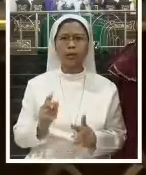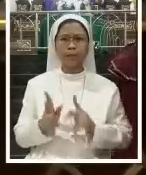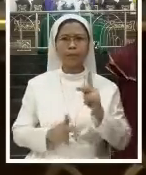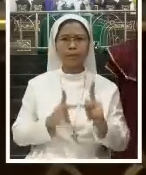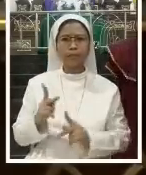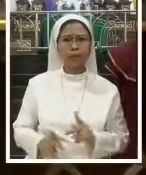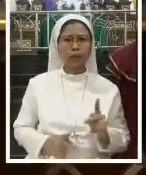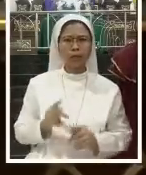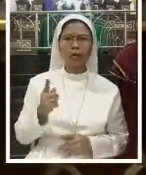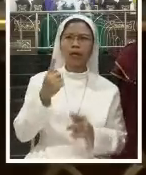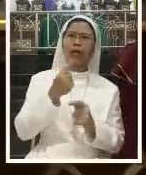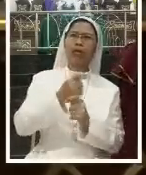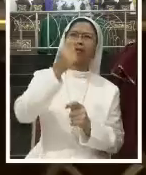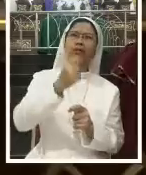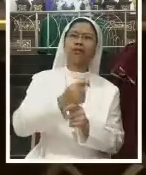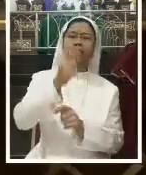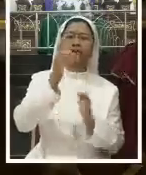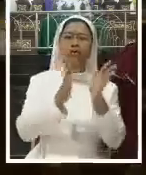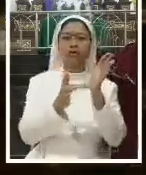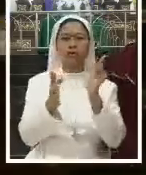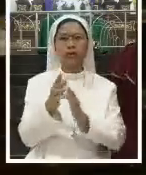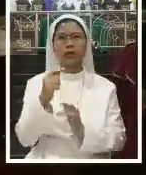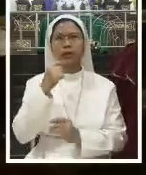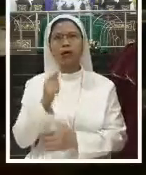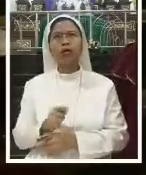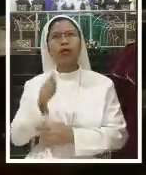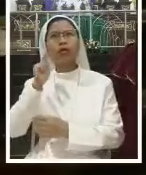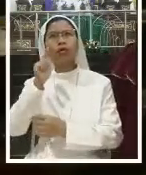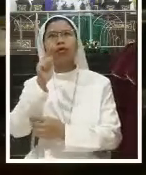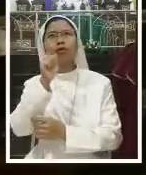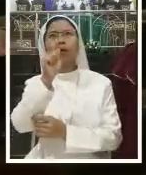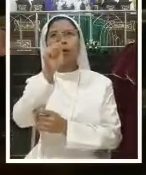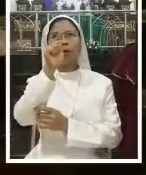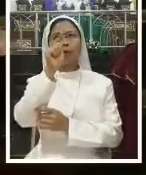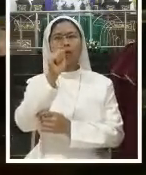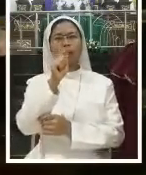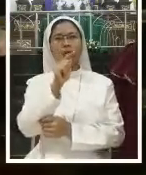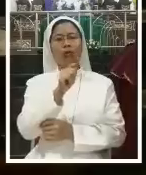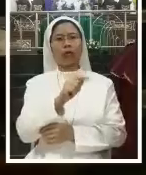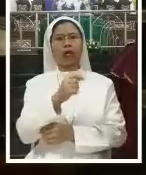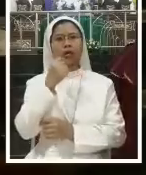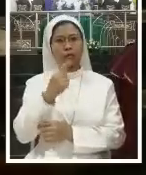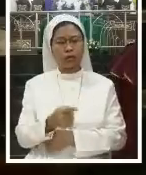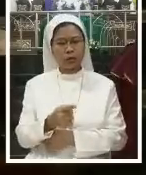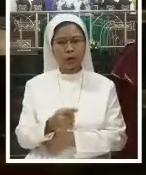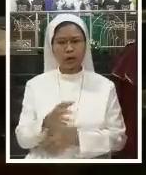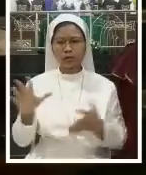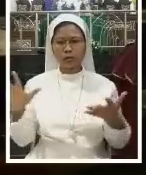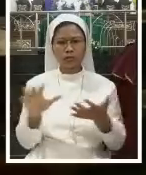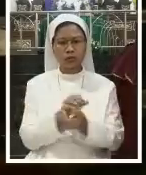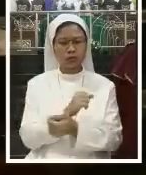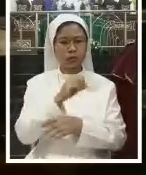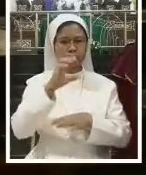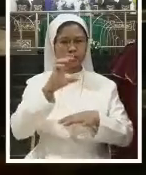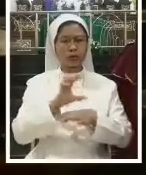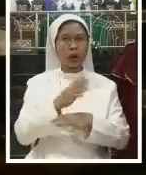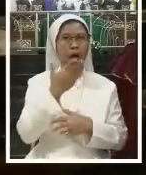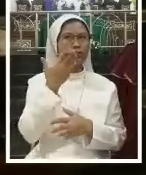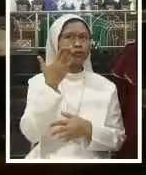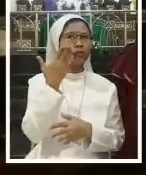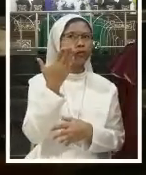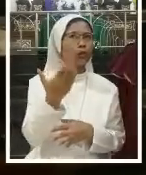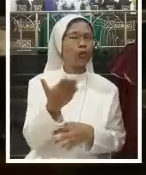nagkukuryong-kuyong asin nagsabi, ika na iyong magaba kang santuario asin sa tulong alaw